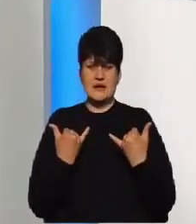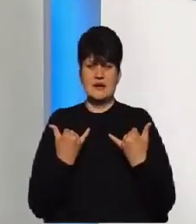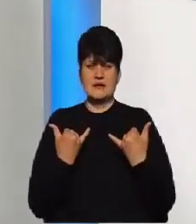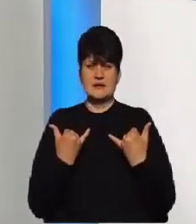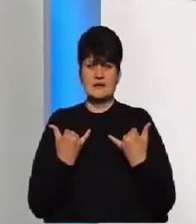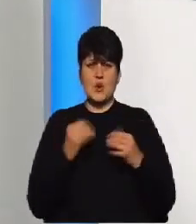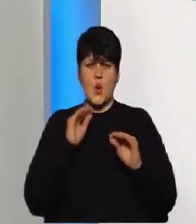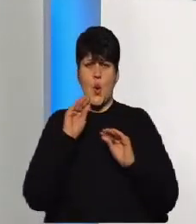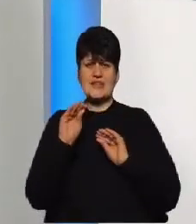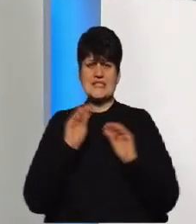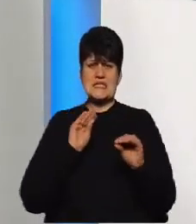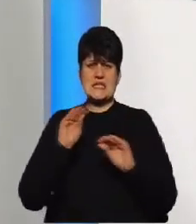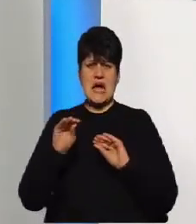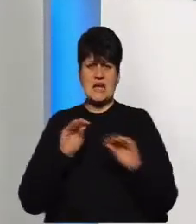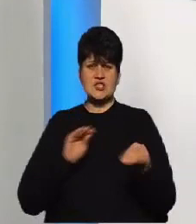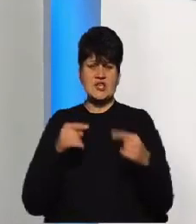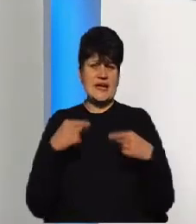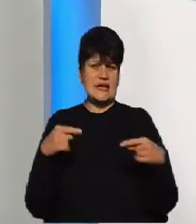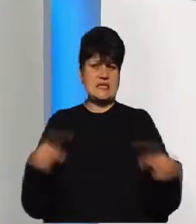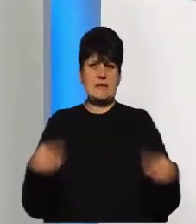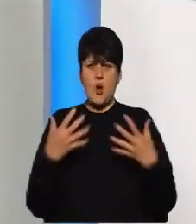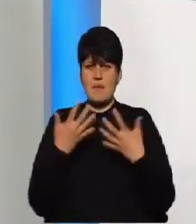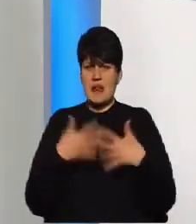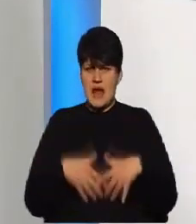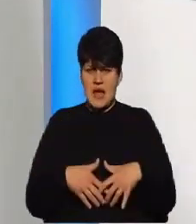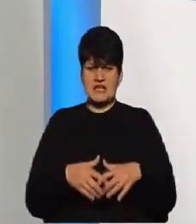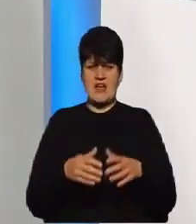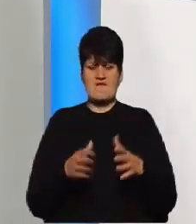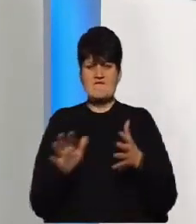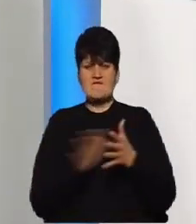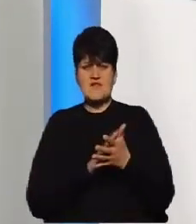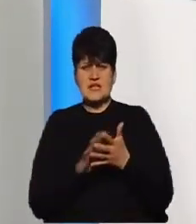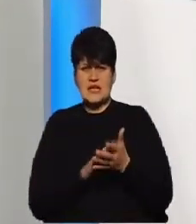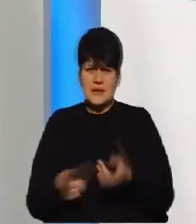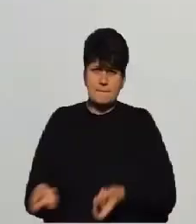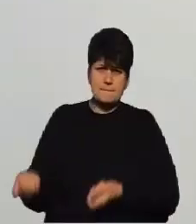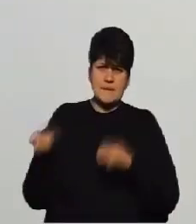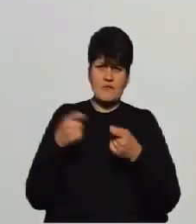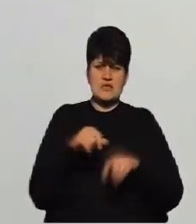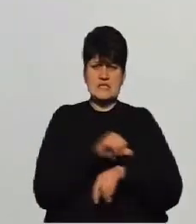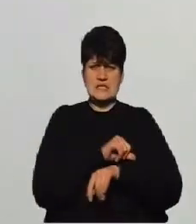оснащення різними там обладнаннями. Тобто самі ті фільтри вже привозяться за кордону, там